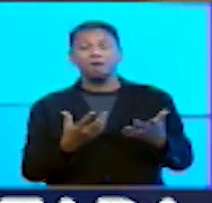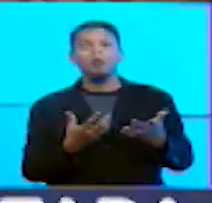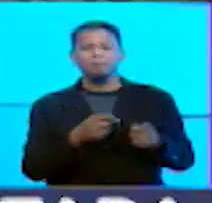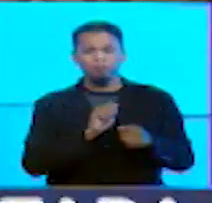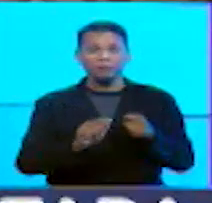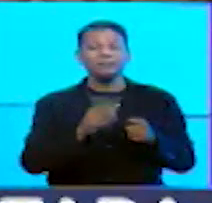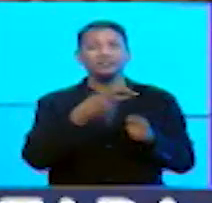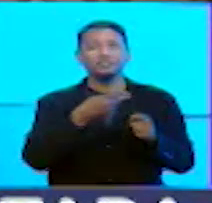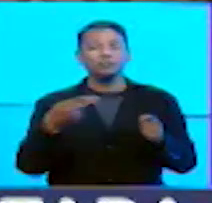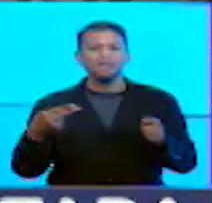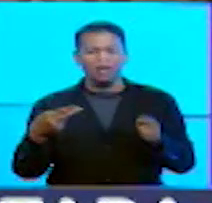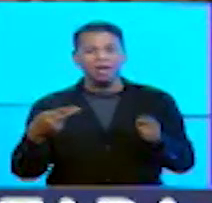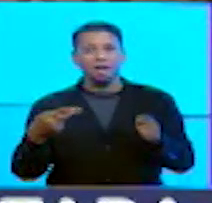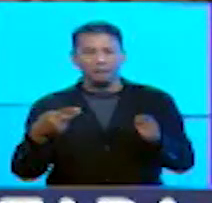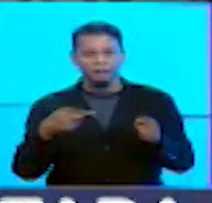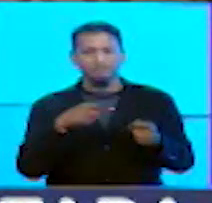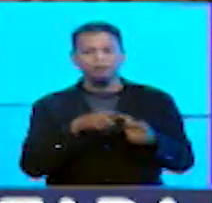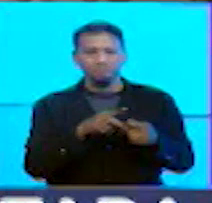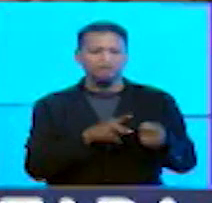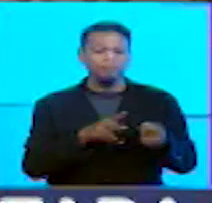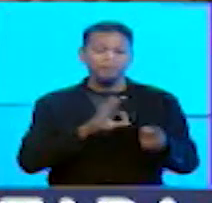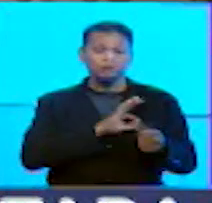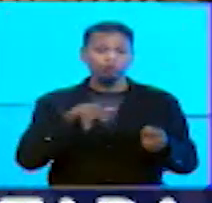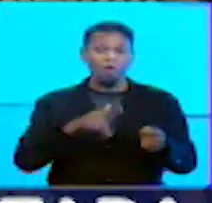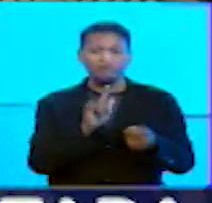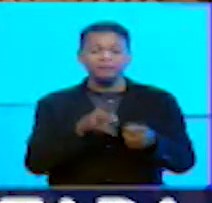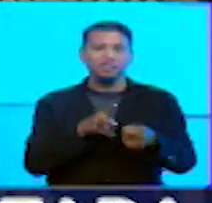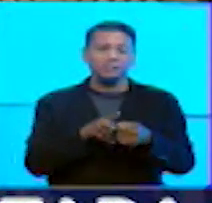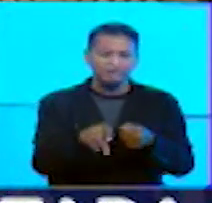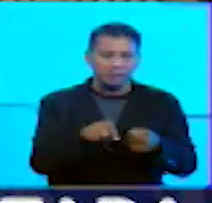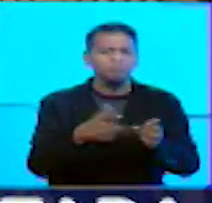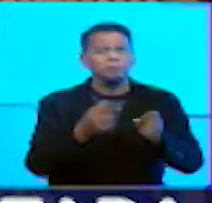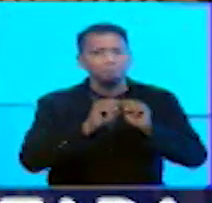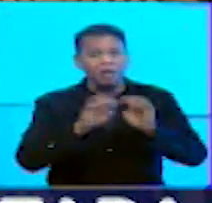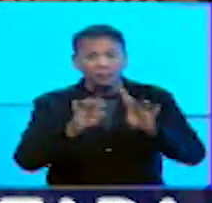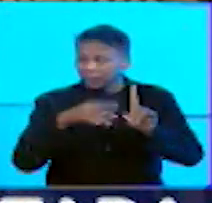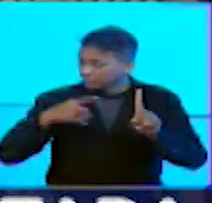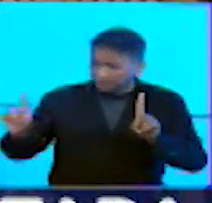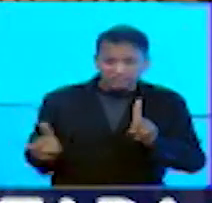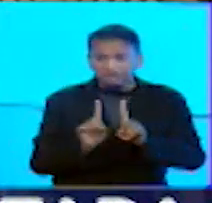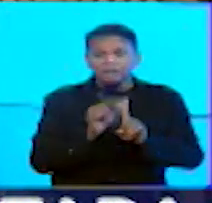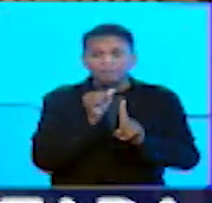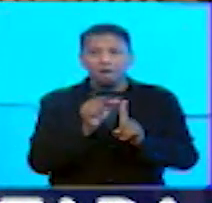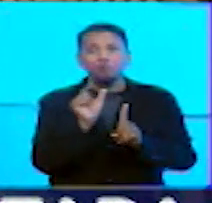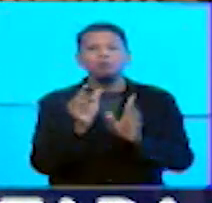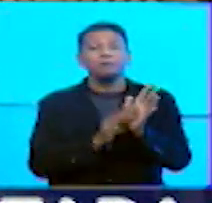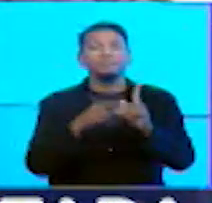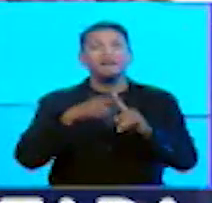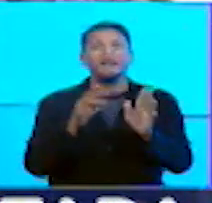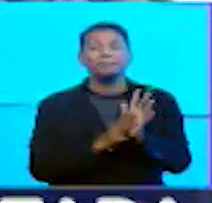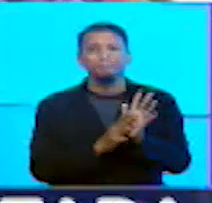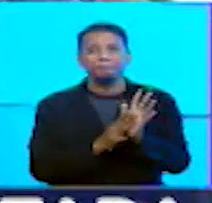Widodo. Kampanye ini akan dilengkapi dengan edukasi dan pendampingan bagi pelaku kreatif dan UMKM untuk bisa maju di industri